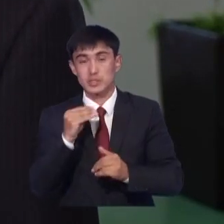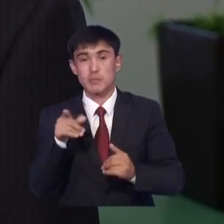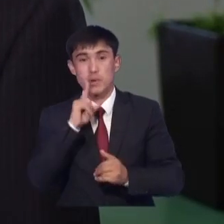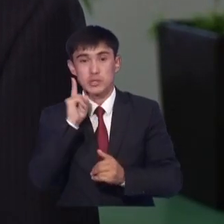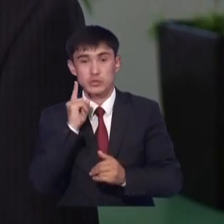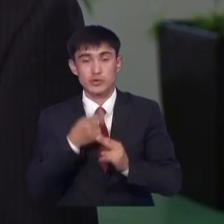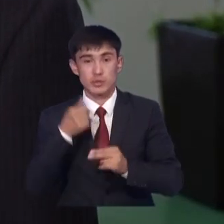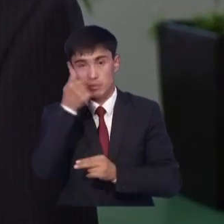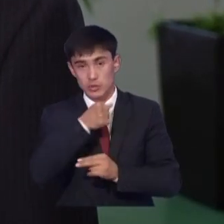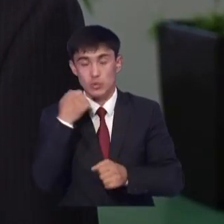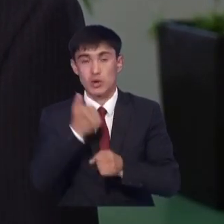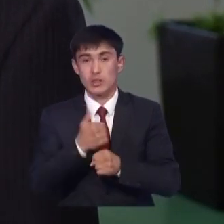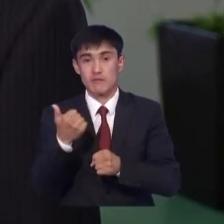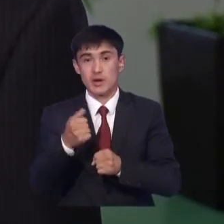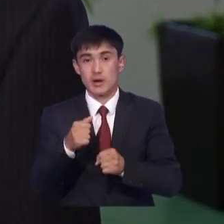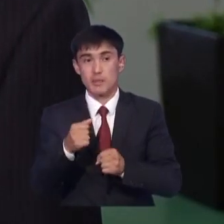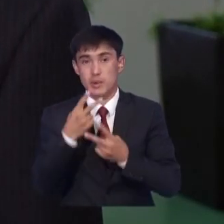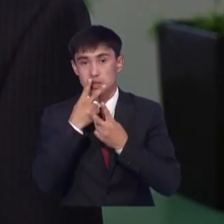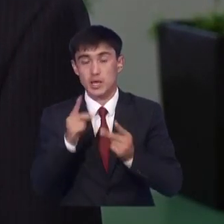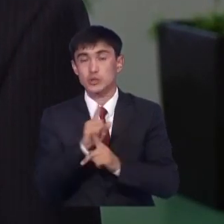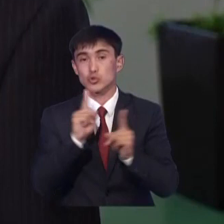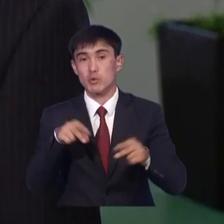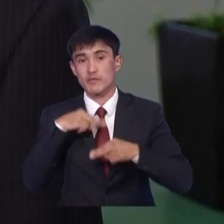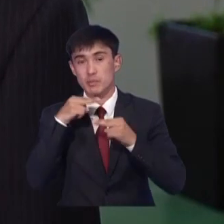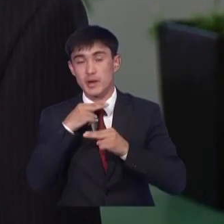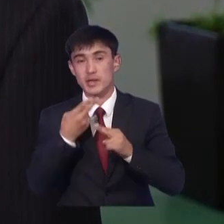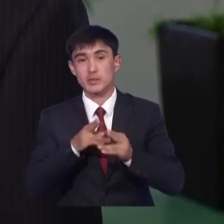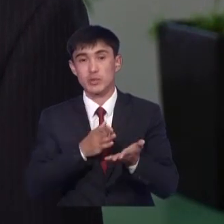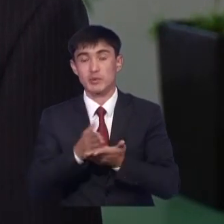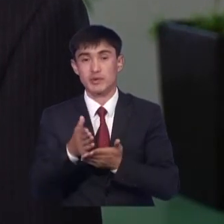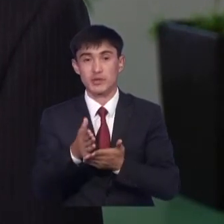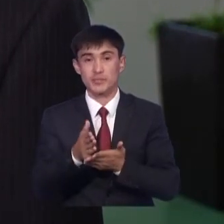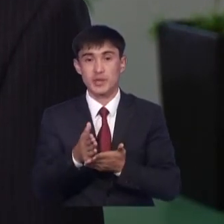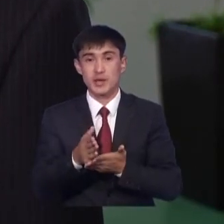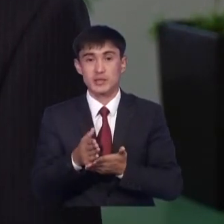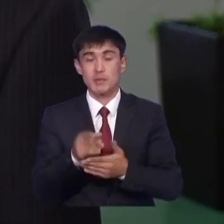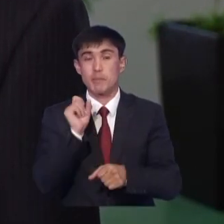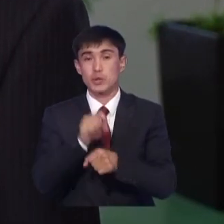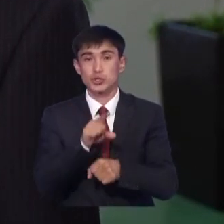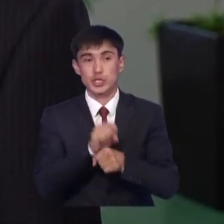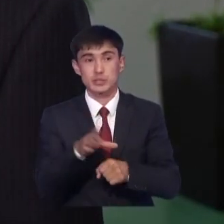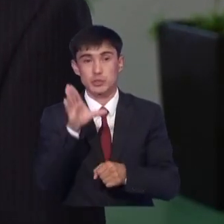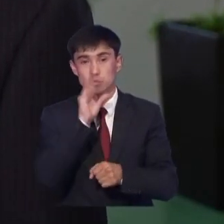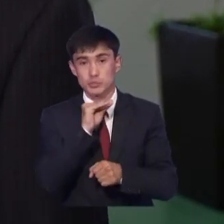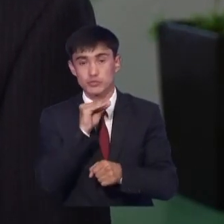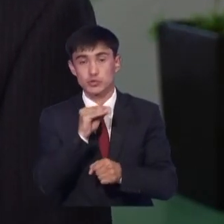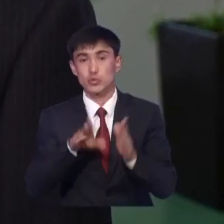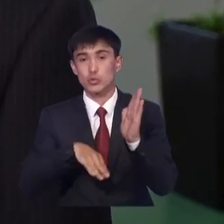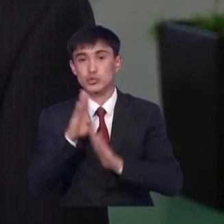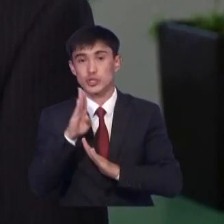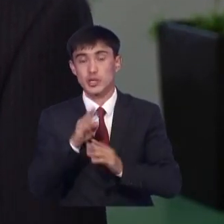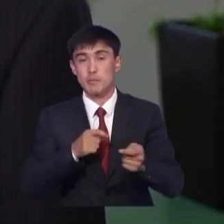молодежи. В этом году глава края также проявил особое внимание этому направлению, дав ряд поручений, способствующих